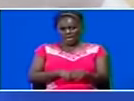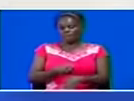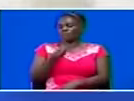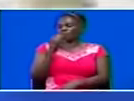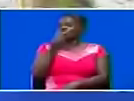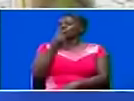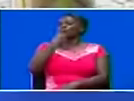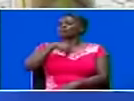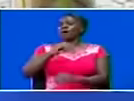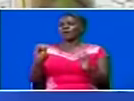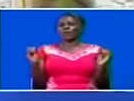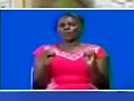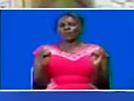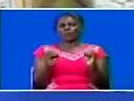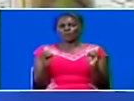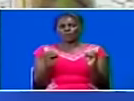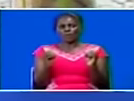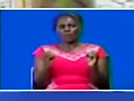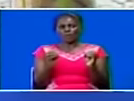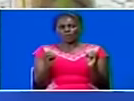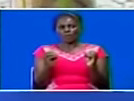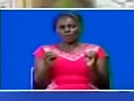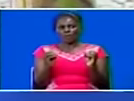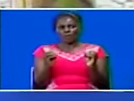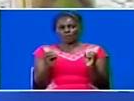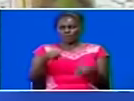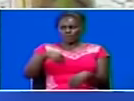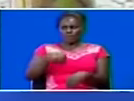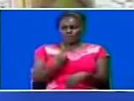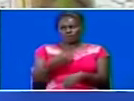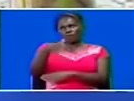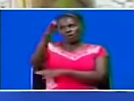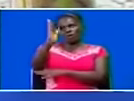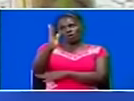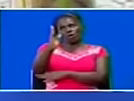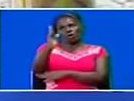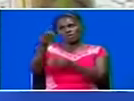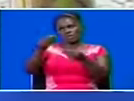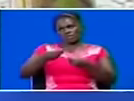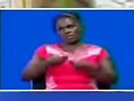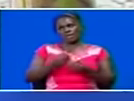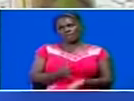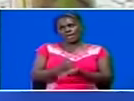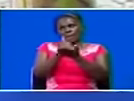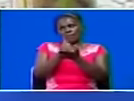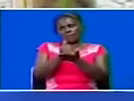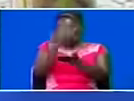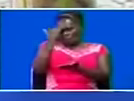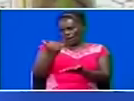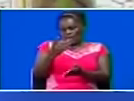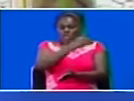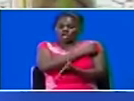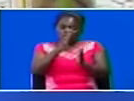chakula. Sasa mimi sasa kweli mimi Mungu wangu sasa ndio nitakayemtumainia, kwa sababu saa hii